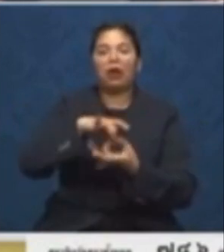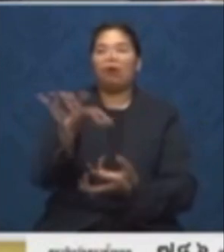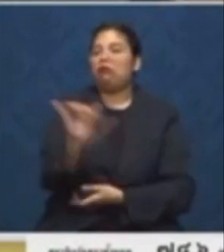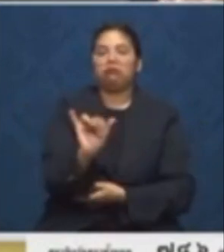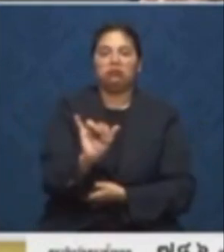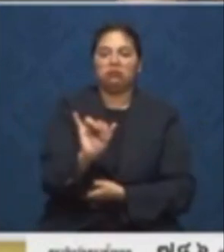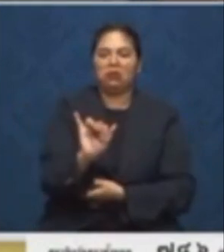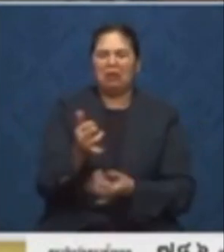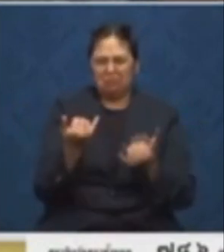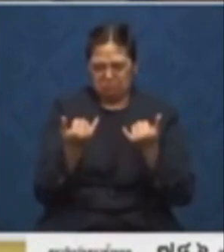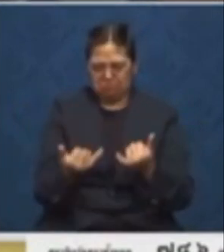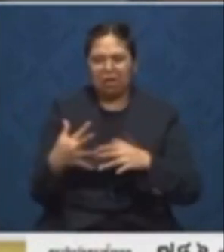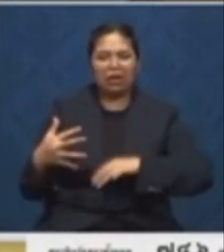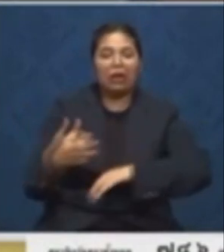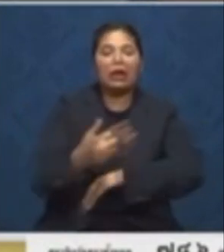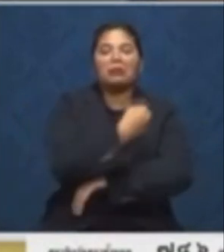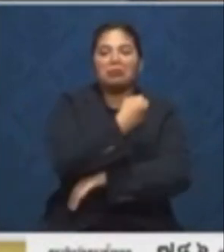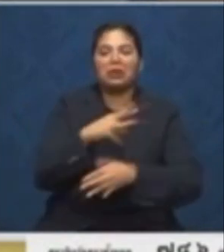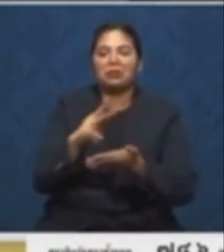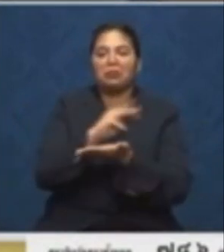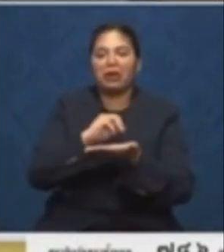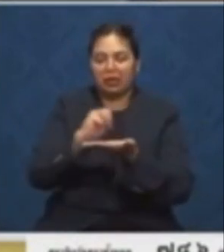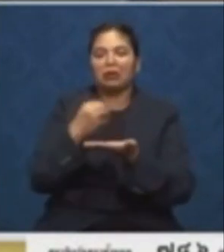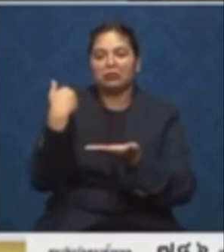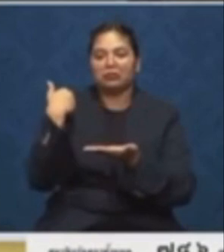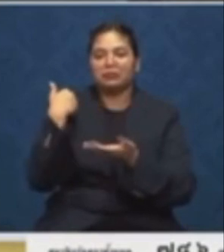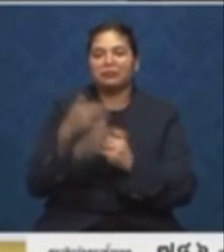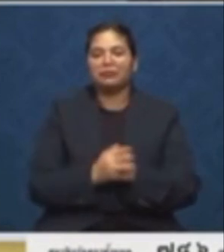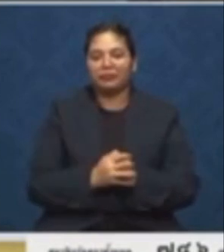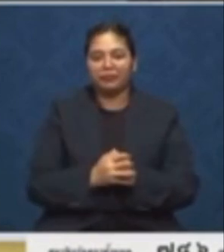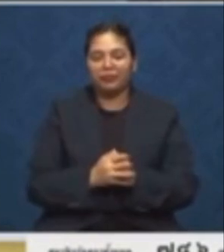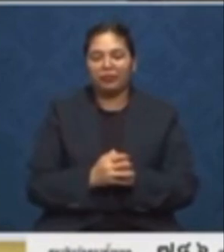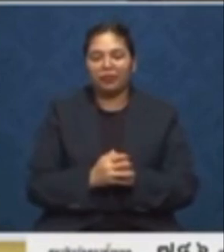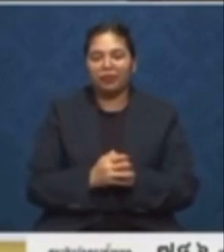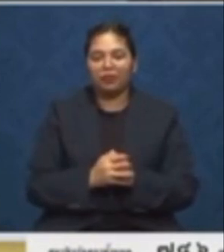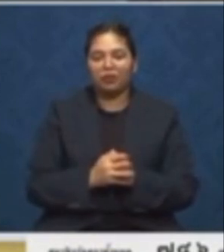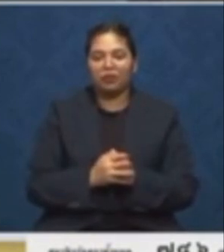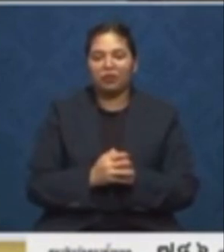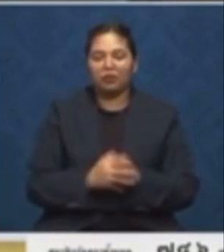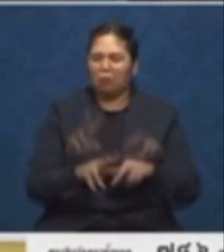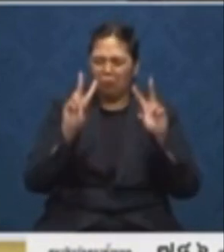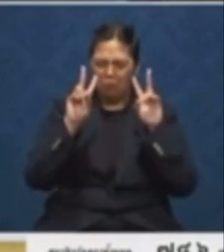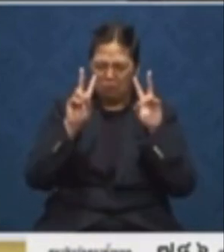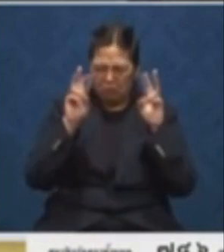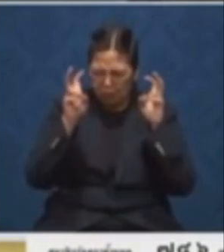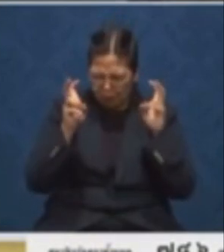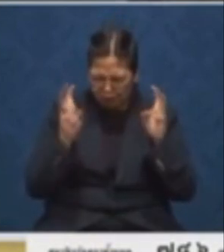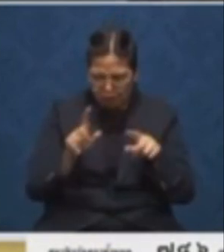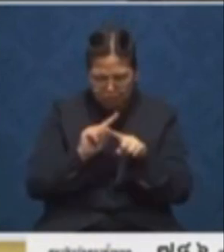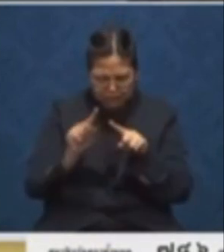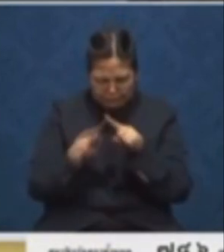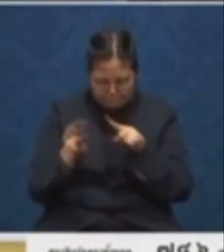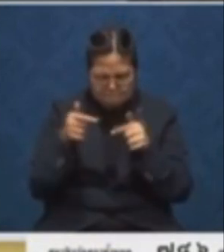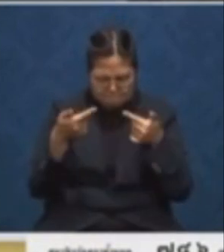ที่ไม่มีความปลองดองและก็ยังมีเรื่องความไม่ชอบมาพากลอีกหลายเรื่องกับผ